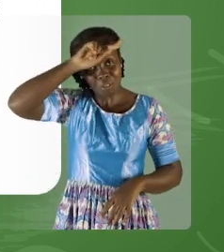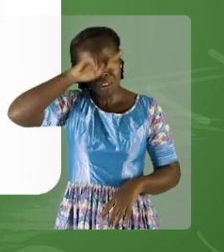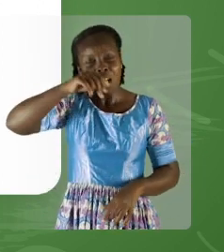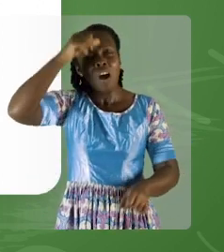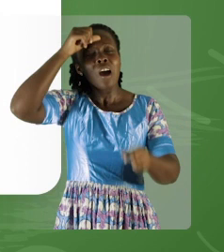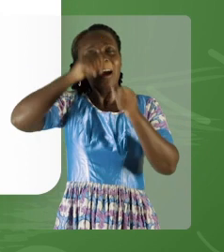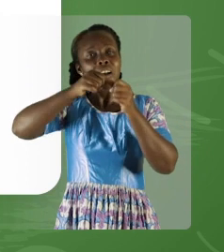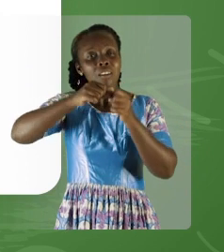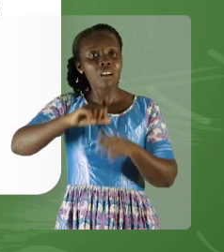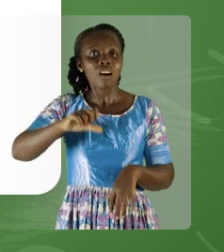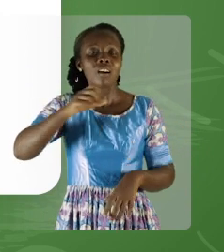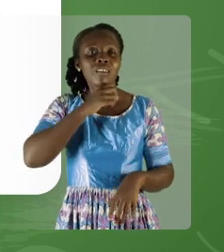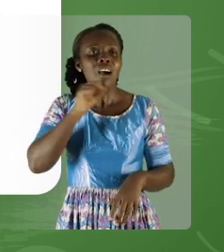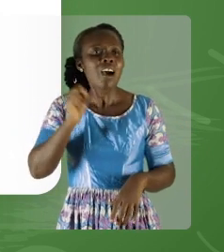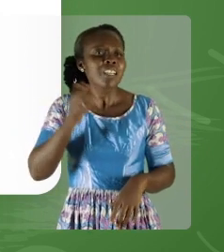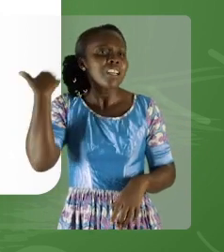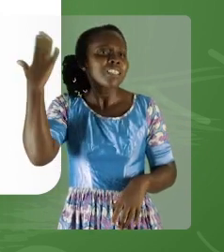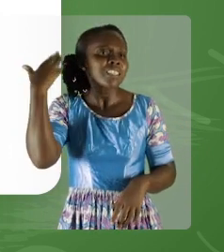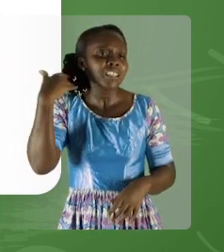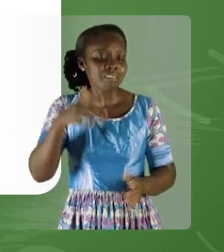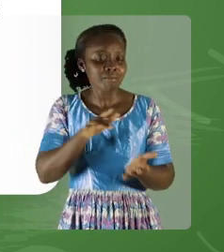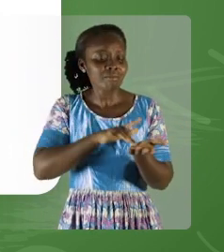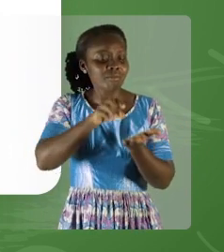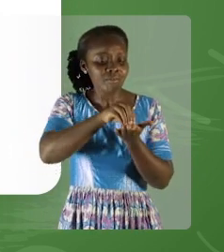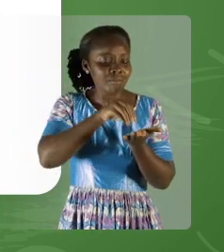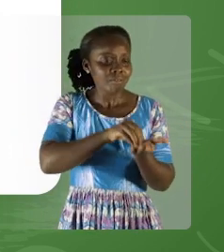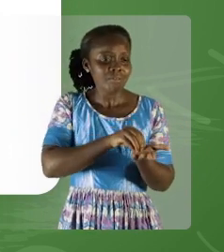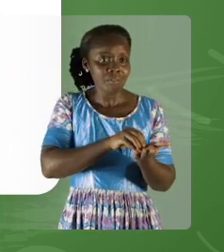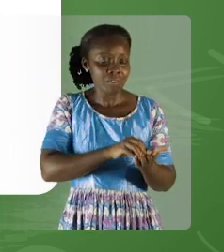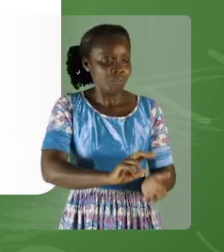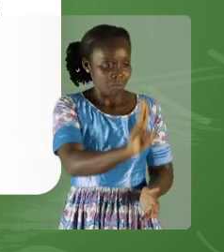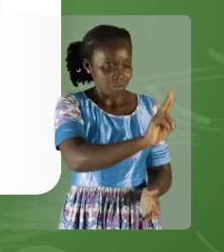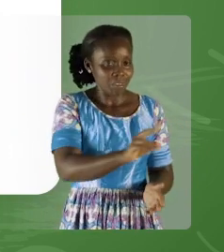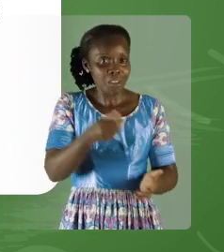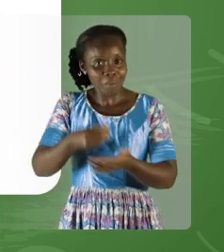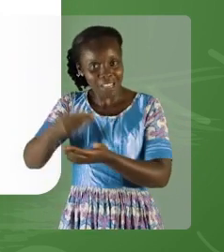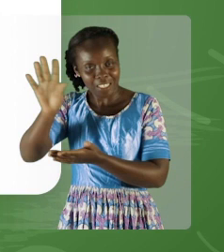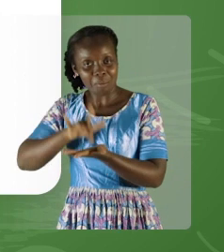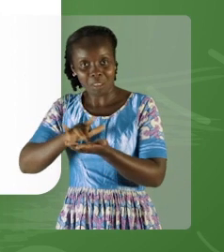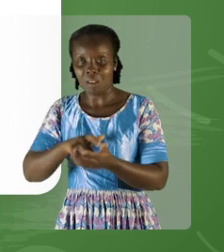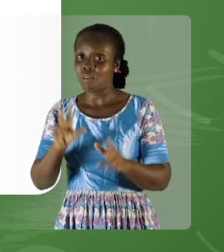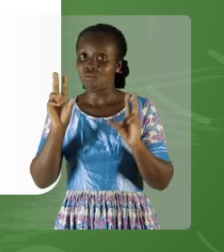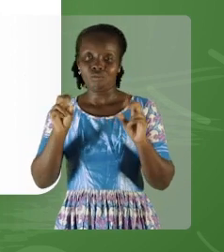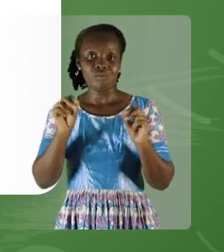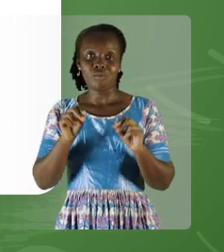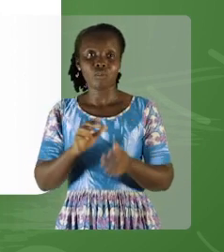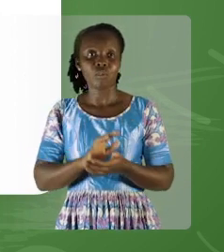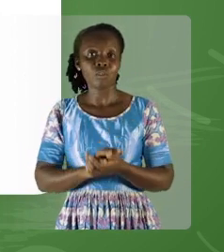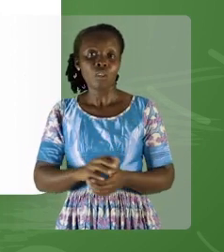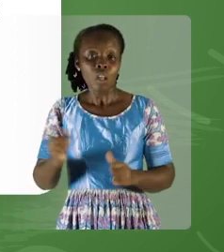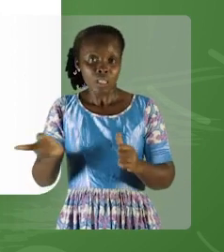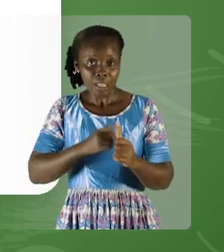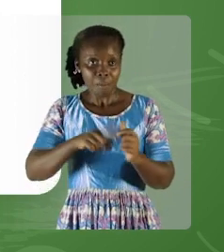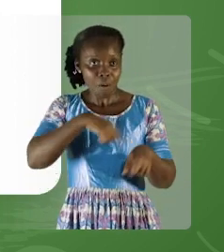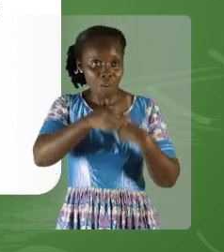utiliser l'ancienne ordonnance pour t'acheter des médicaments cette année. Il faut aller consulter le médecin qui va